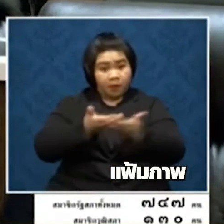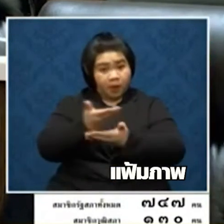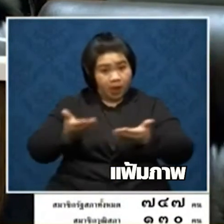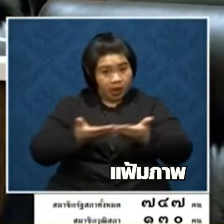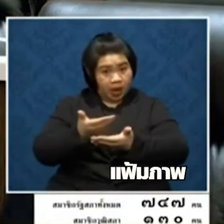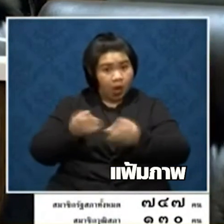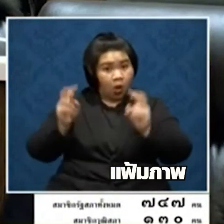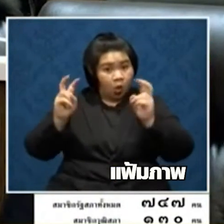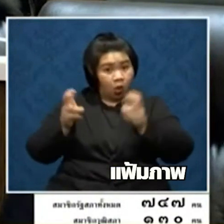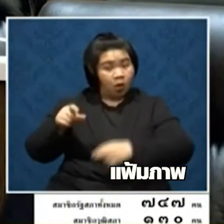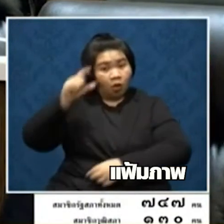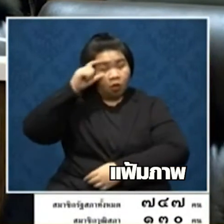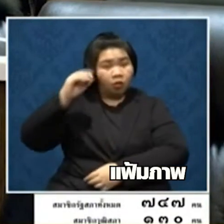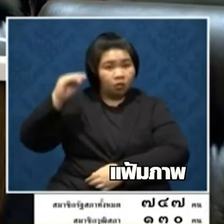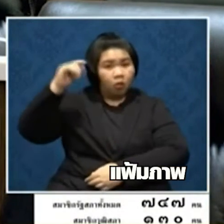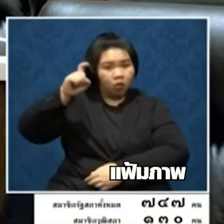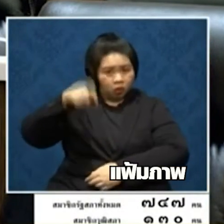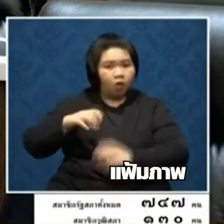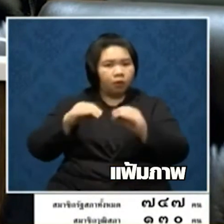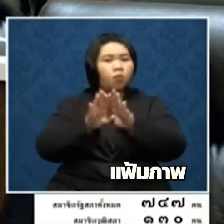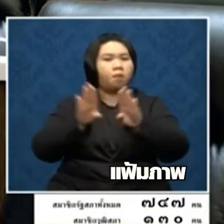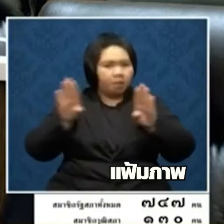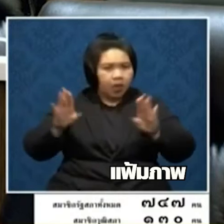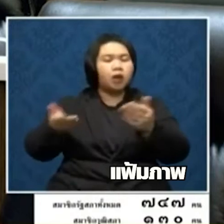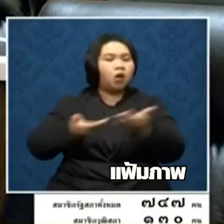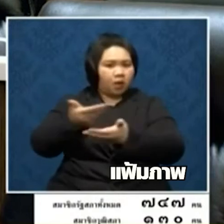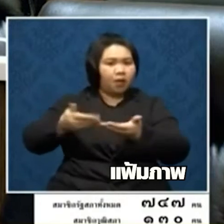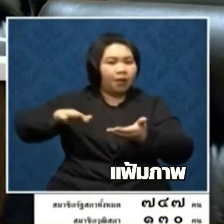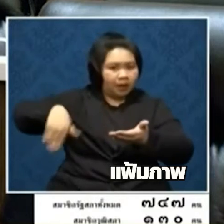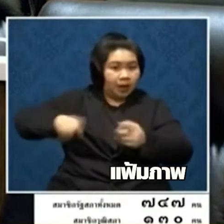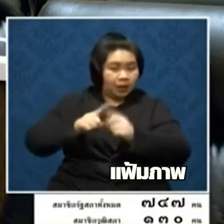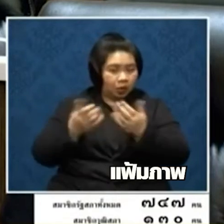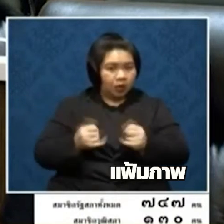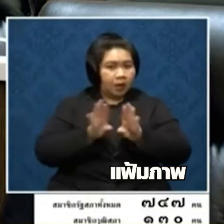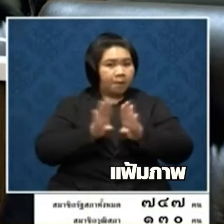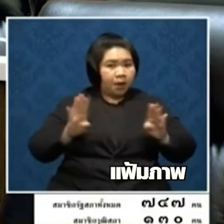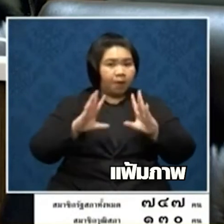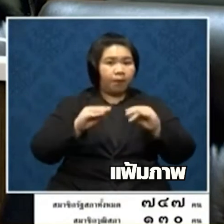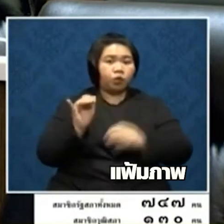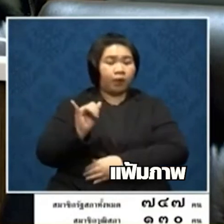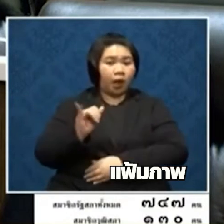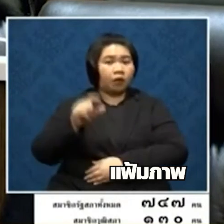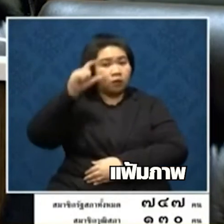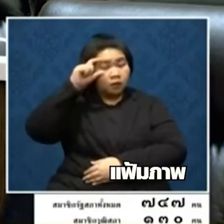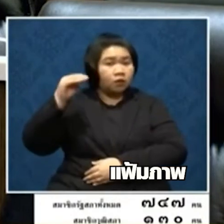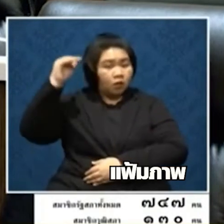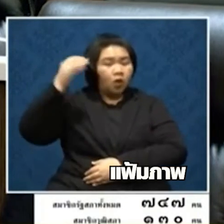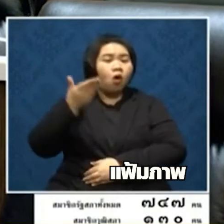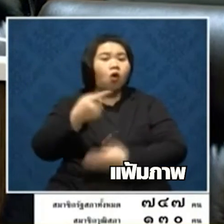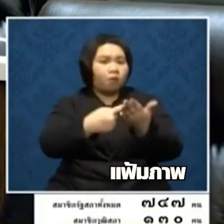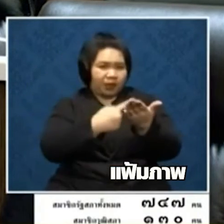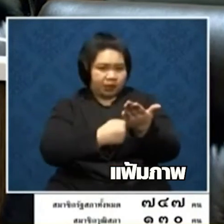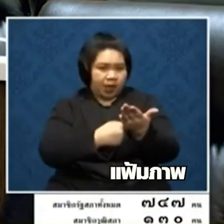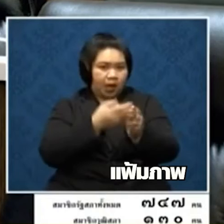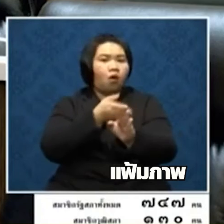อ่อนแอมีการซื้อขายสสและแลกเปลี่ยนผลประโยชน์ทางการเมืองกันเกิดวัฒนธรรมแจกกล้วยกันอย่างโจงครึมผมคิดว่า